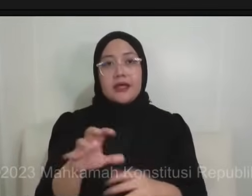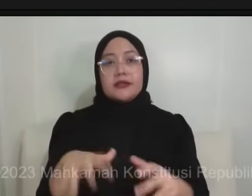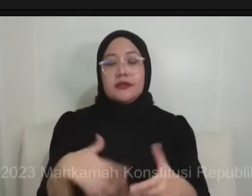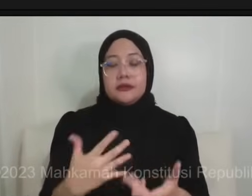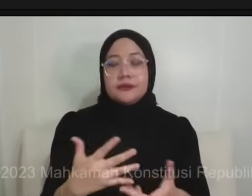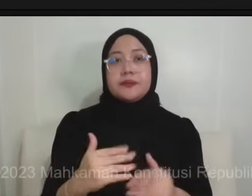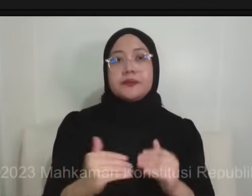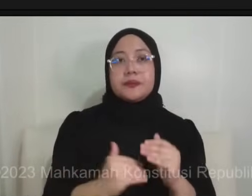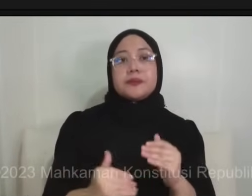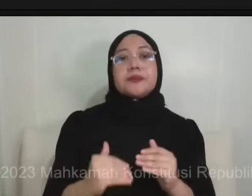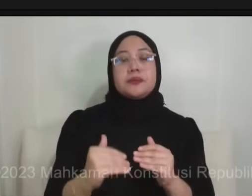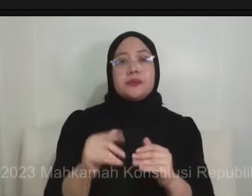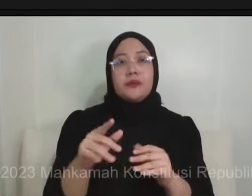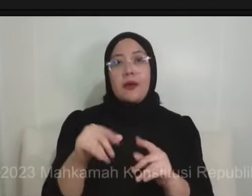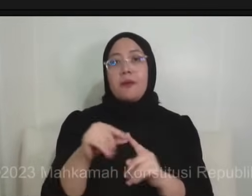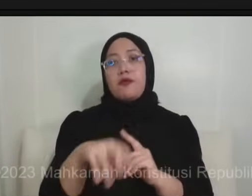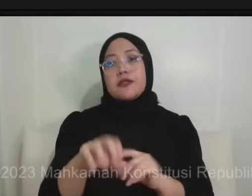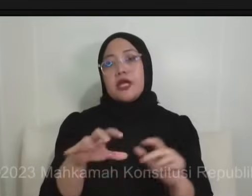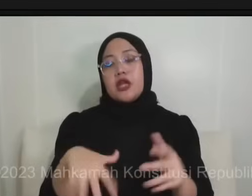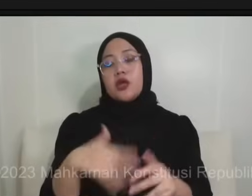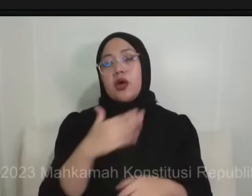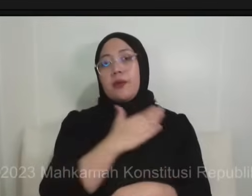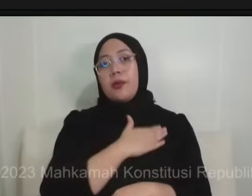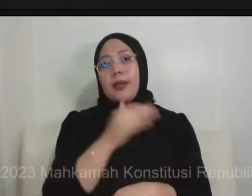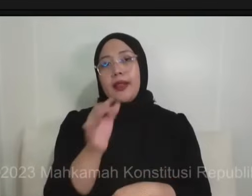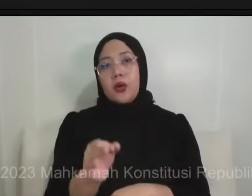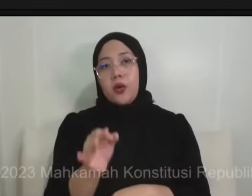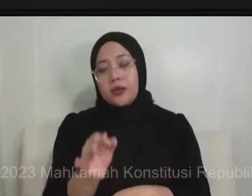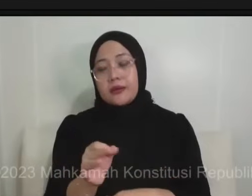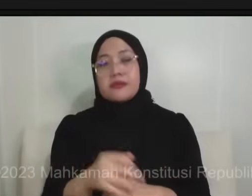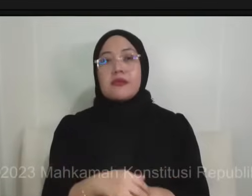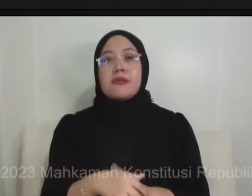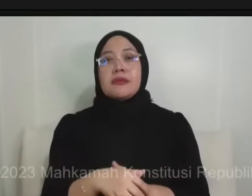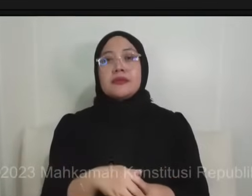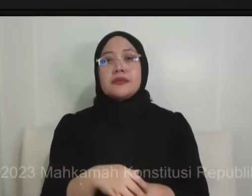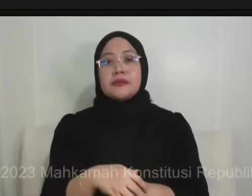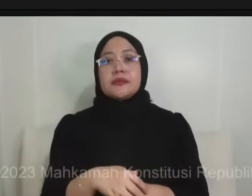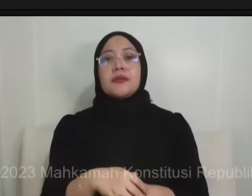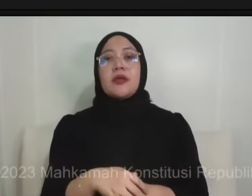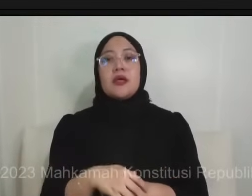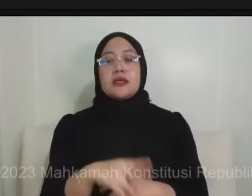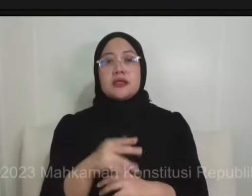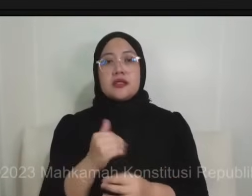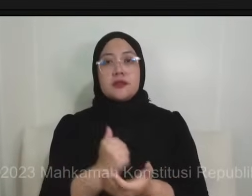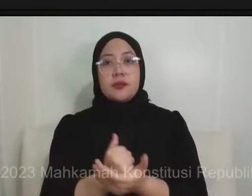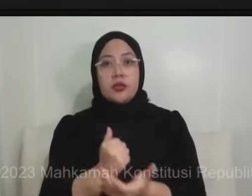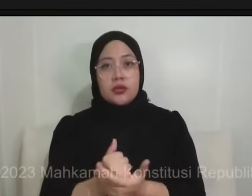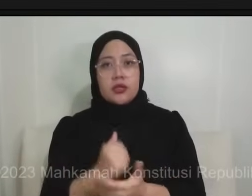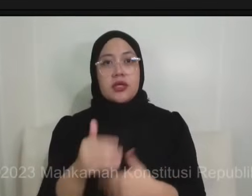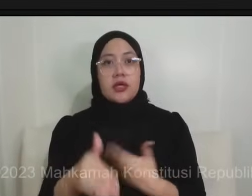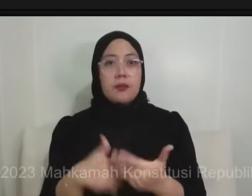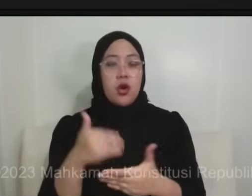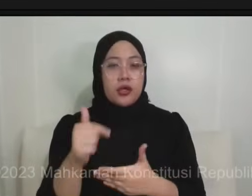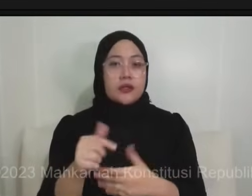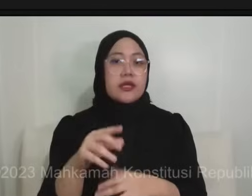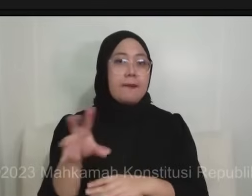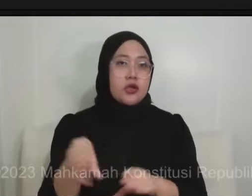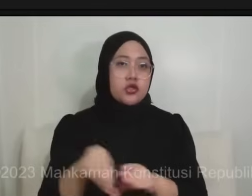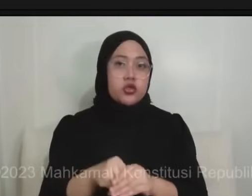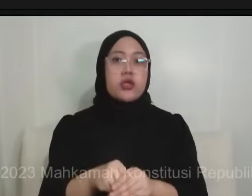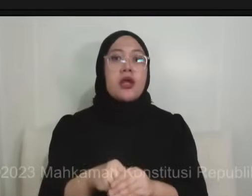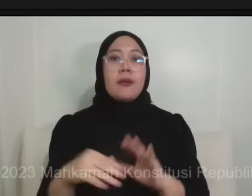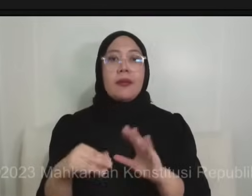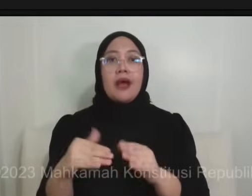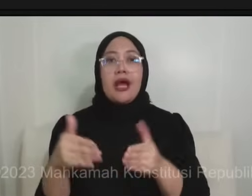provinsi maupun kabupaten k kabupaten kota secara konstitusional dan tipologis termasuk dalam kategori